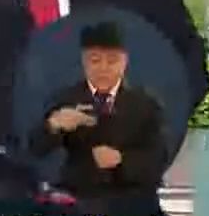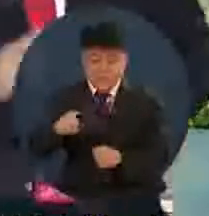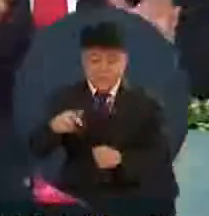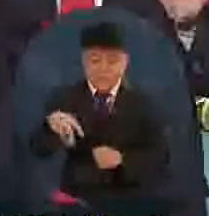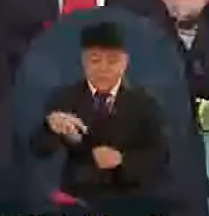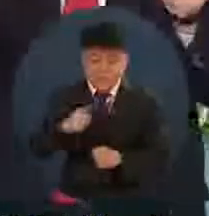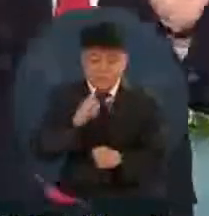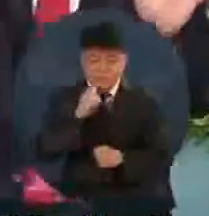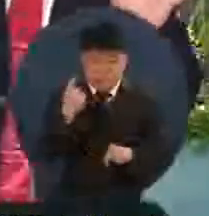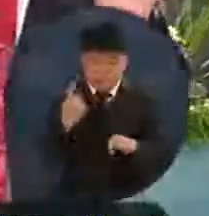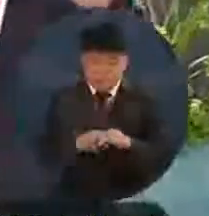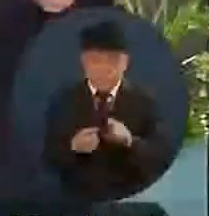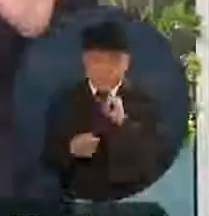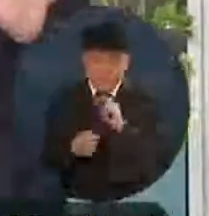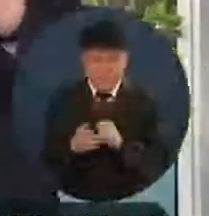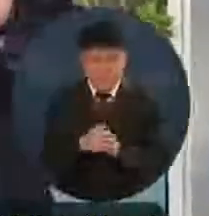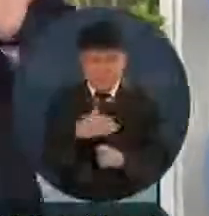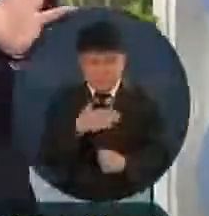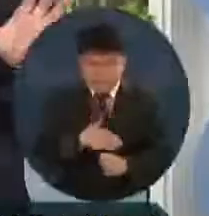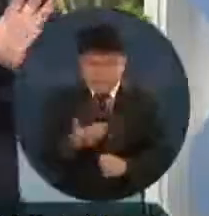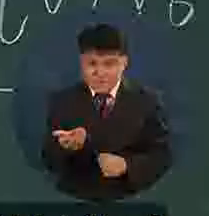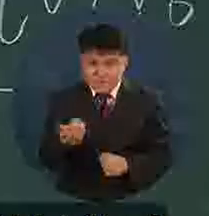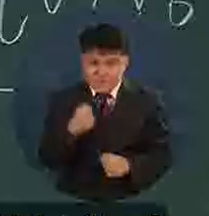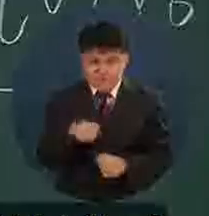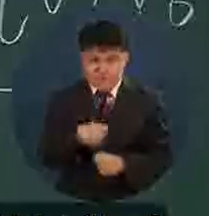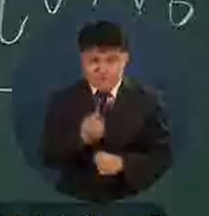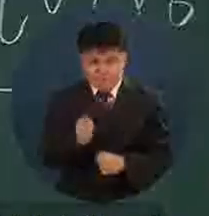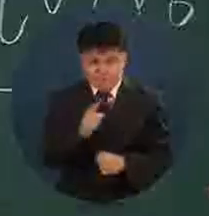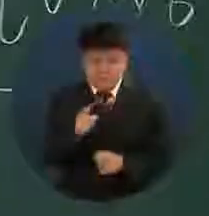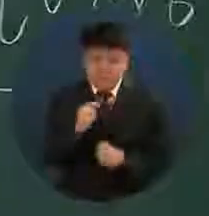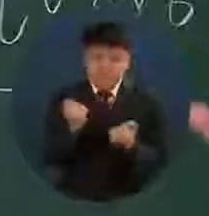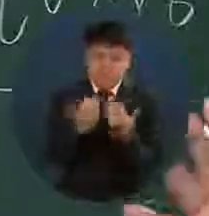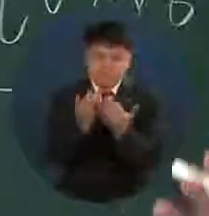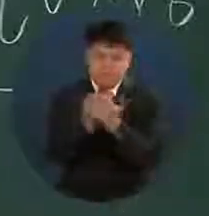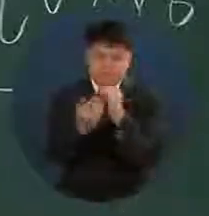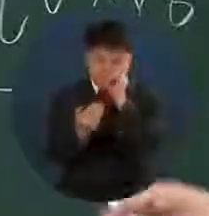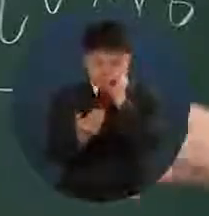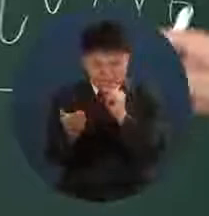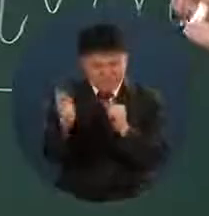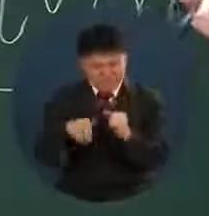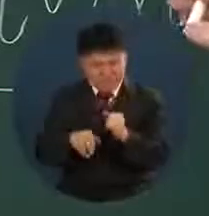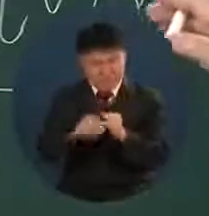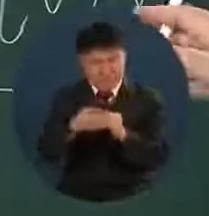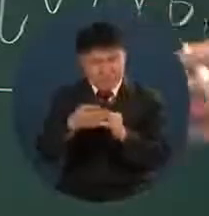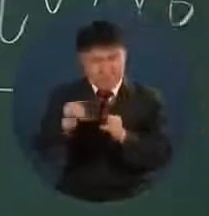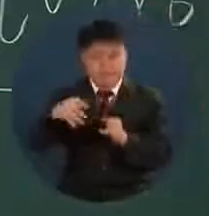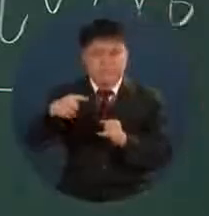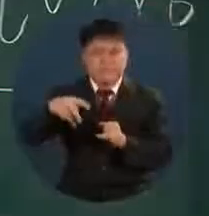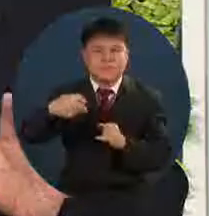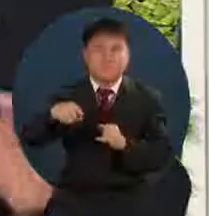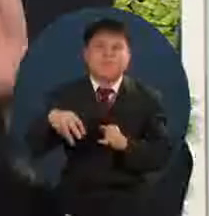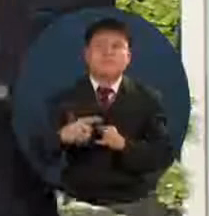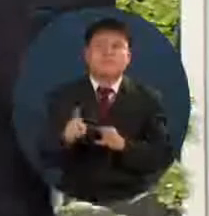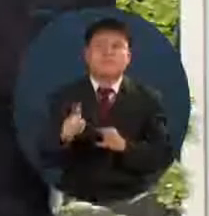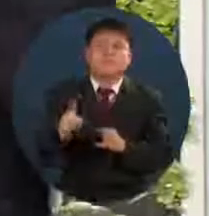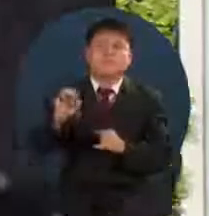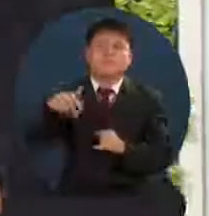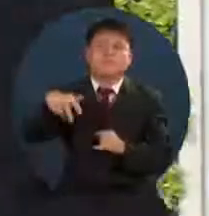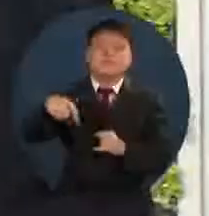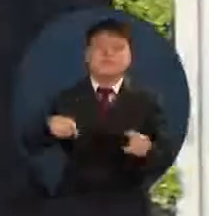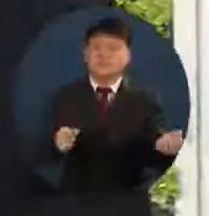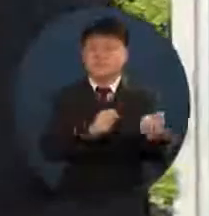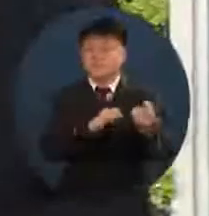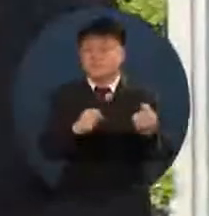같은 말입니다. 그러니까 토성까지는 독자적으로 동양과 서양이 발전했지만 피타고라스 그 우주 오케스트라 못지않게